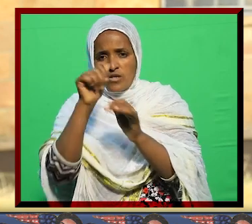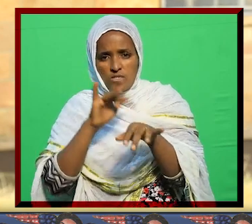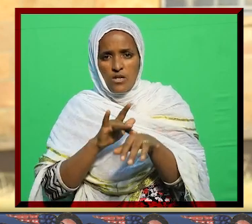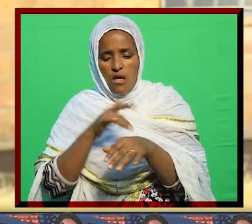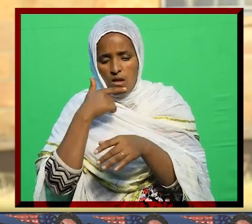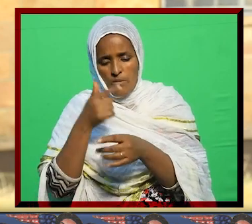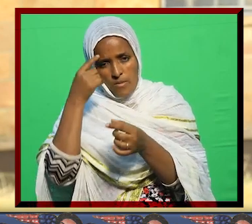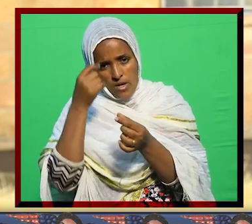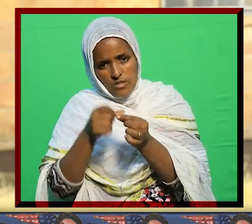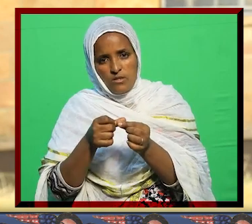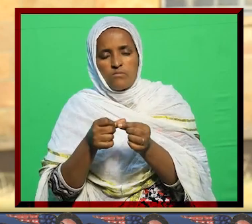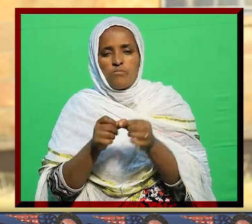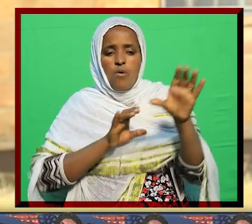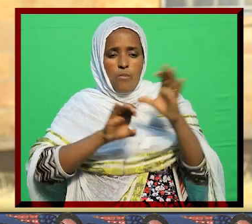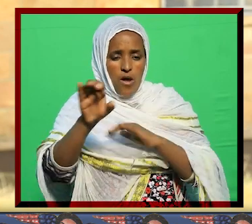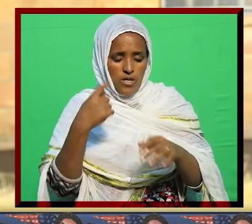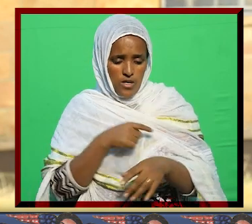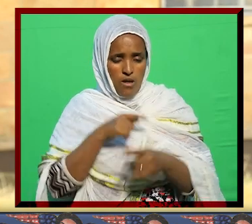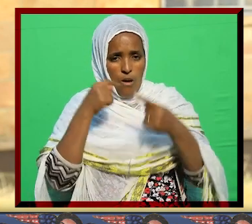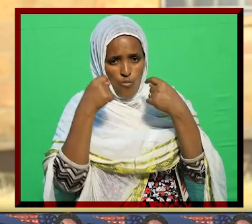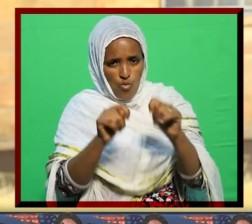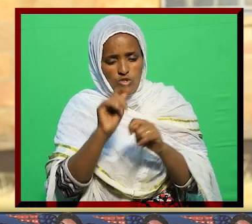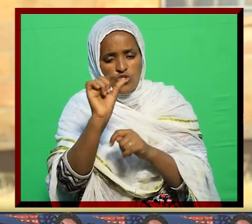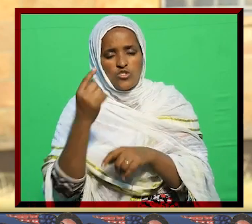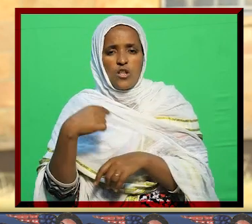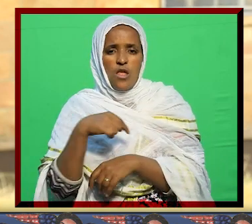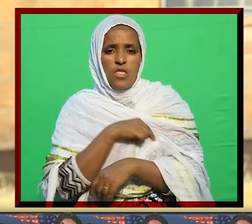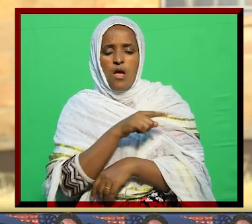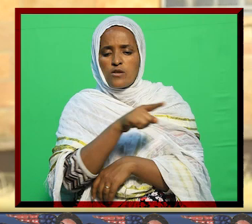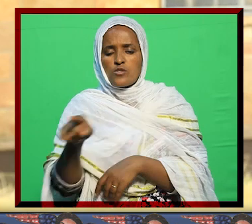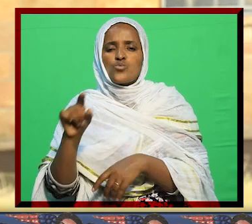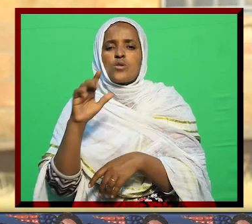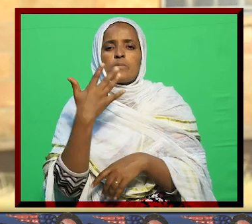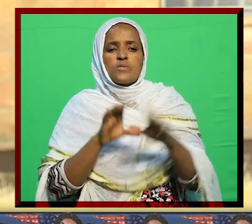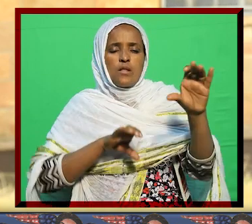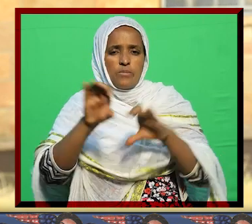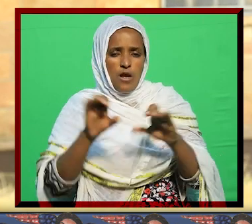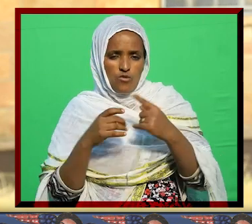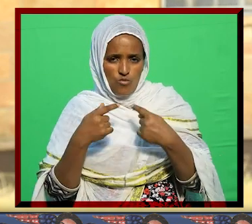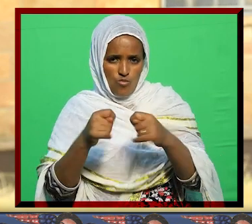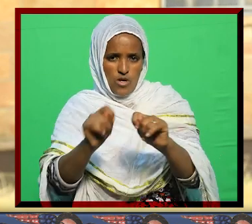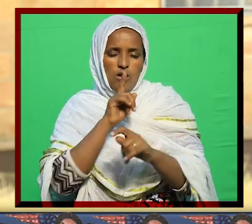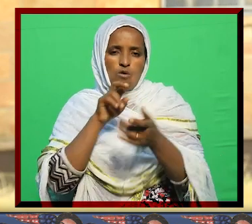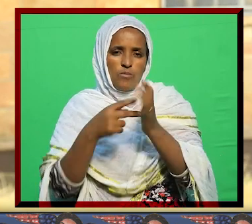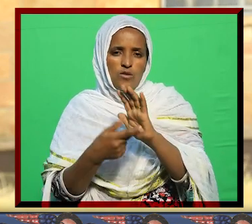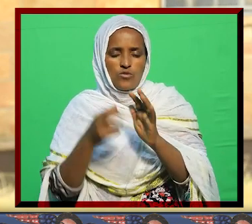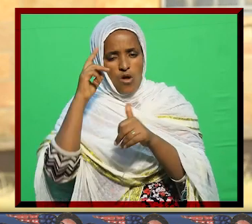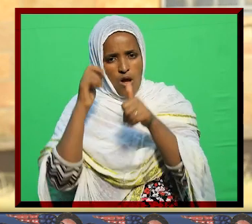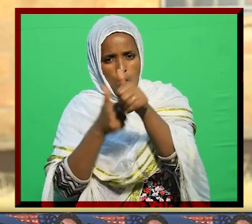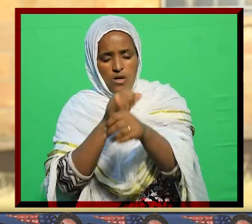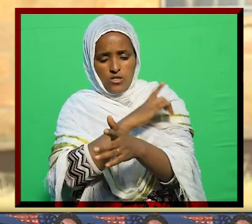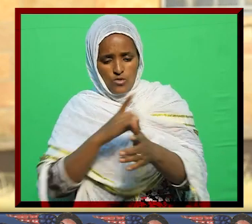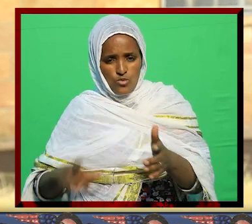ላይ ያለውን በማሰባችን የቅዱሳን መታሰቢያ በማድረግ የምንሞክረው ሙከራ ጥቂት ለኛ እነሱን ለመምሰል የምናደርገው ሙከራ ነው ማለት